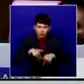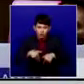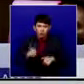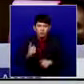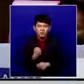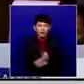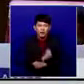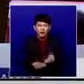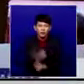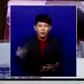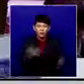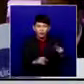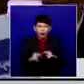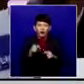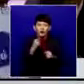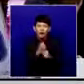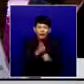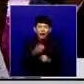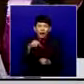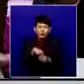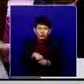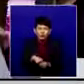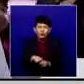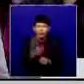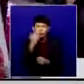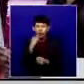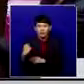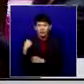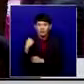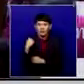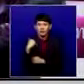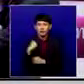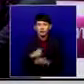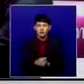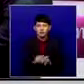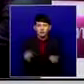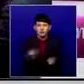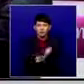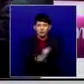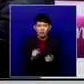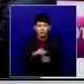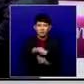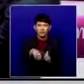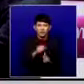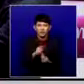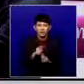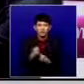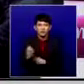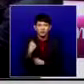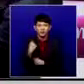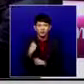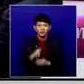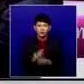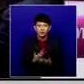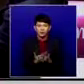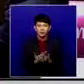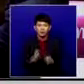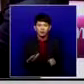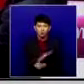ทพจะกลับไปสู่ชนบทจะเข้มแข็งนี่คือสังคมเศรษฐกิจการเมืองความมั่นคงได้ครบถ้วนเล